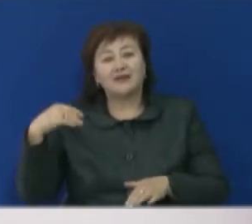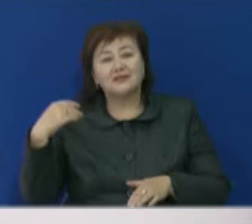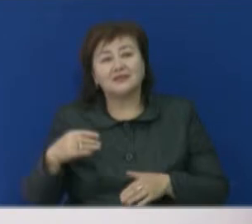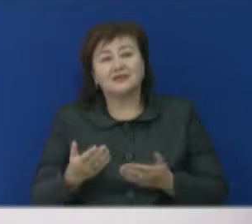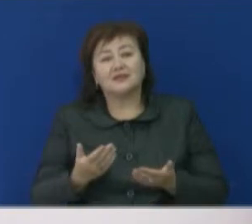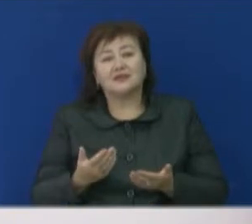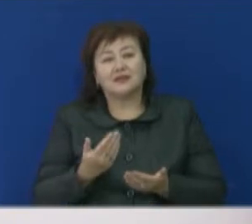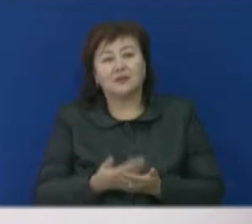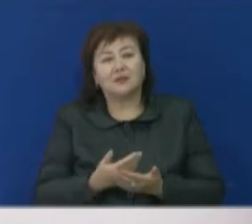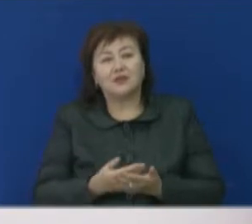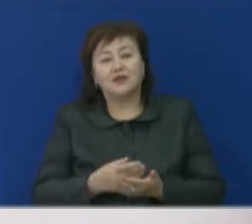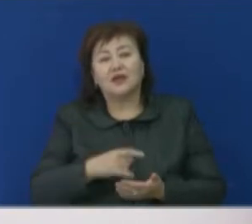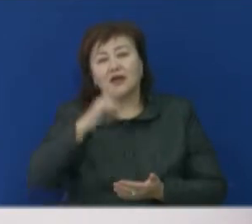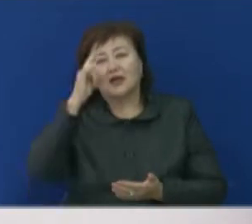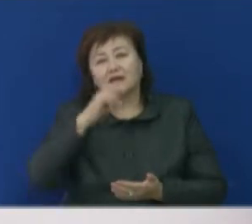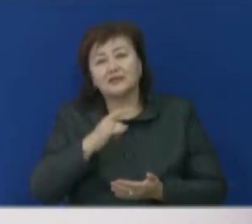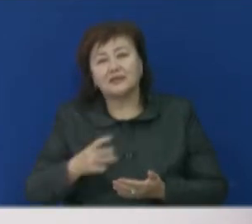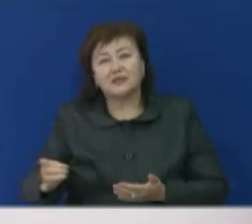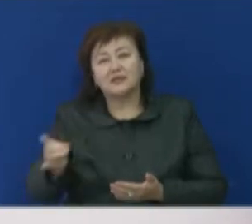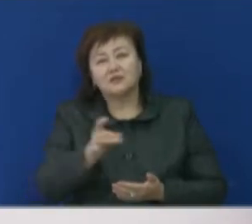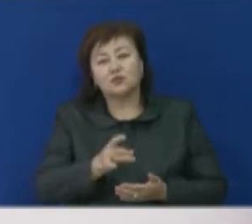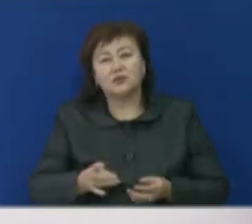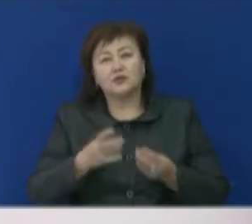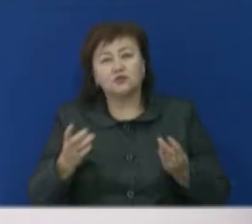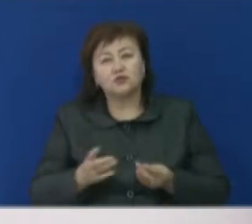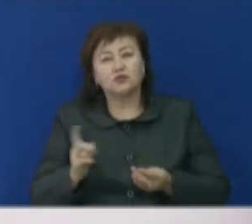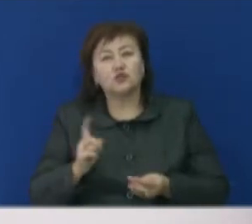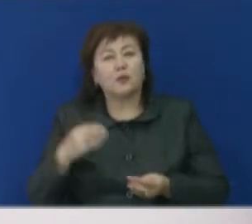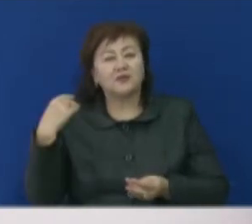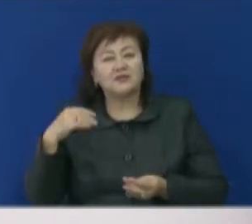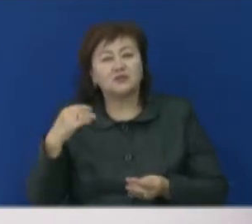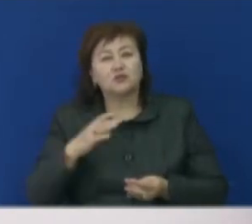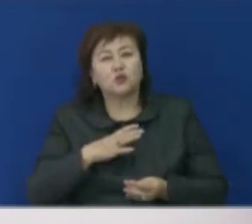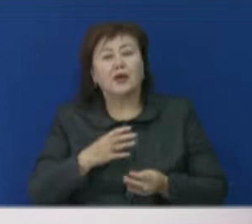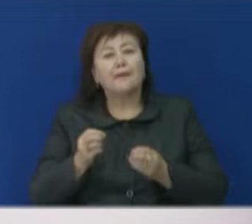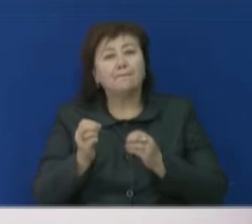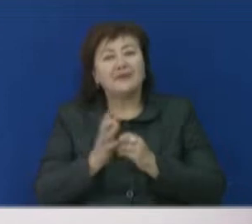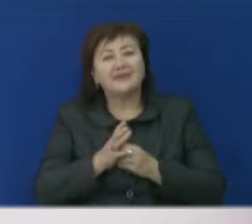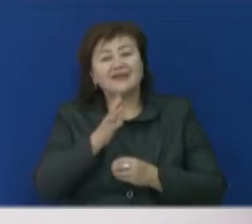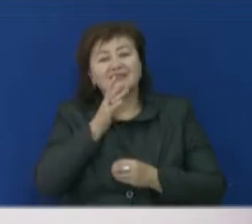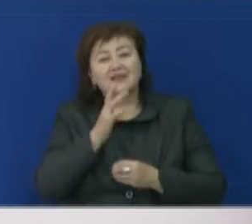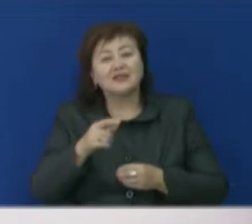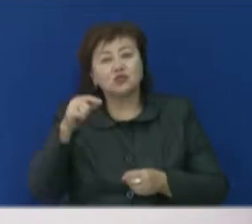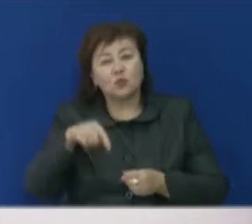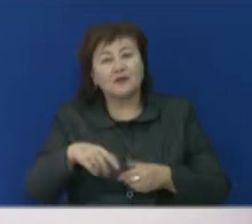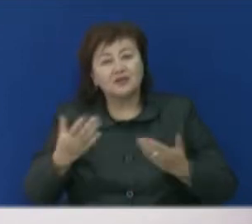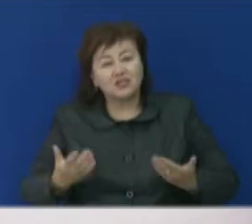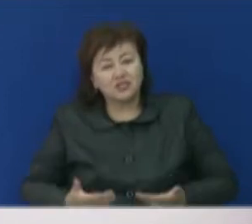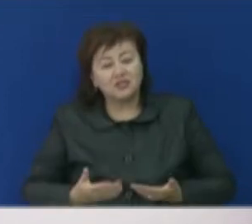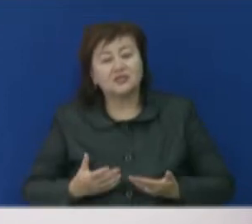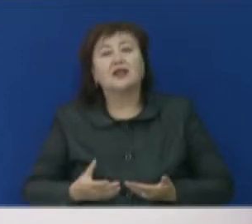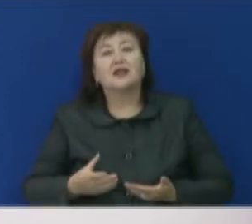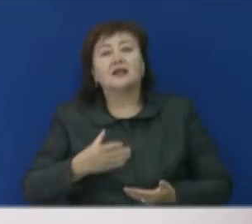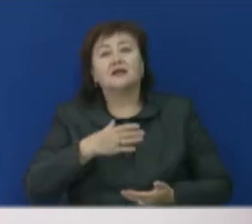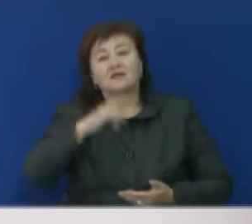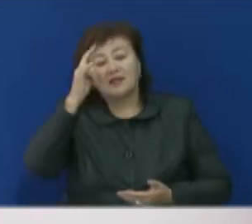Президенттікке кандидаттарға қойылатын талаптар: Қазақстан Республикасы азаматы болуы, Қазақстан Республикасы аумағы соңғы 15 жыл бойы тұруы,